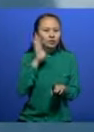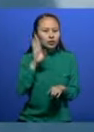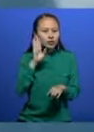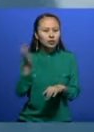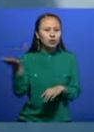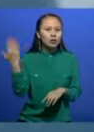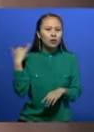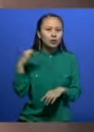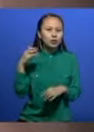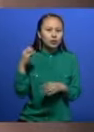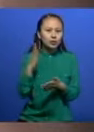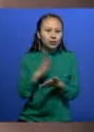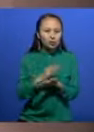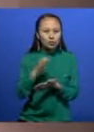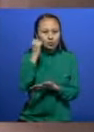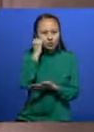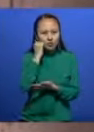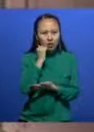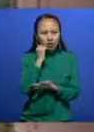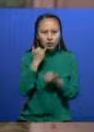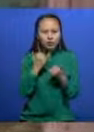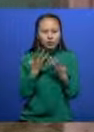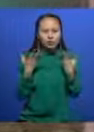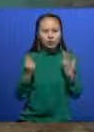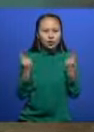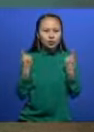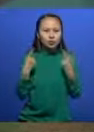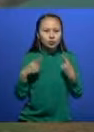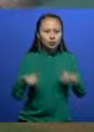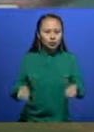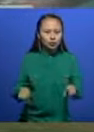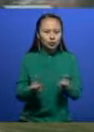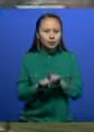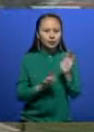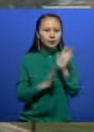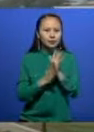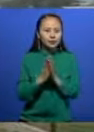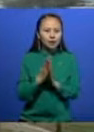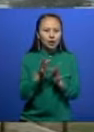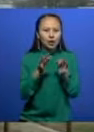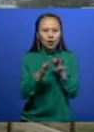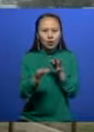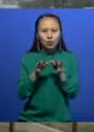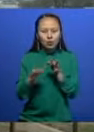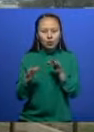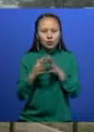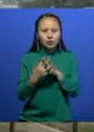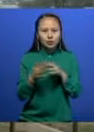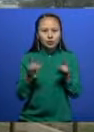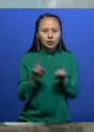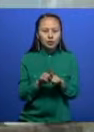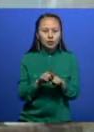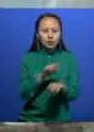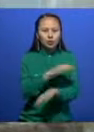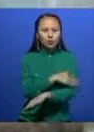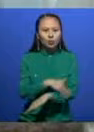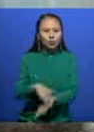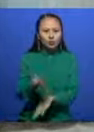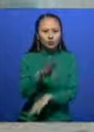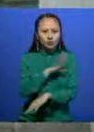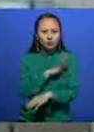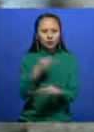бұрыннан бар, бірақ ескіріп жиістен шығатын. Одан басқа тұрғындардың қатары өскен соң ауылдың аумағы ұлғайып, жаңа көшелер түсті. Үмітжан